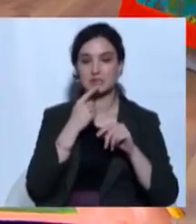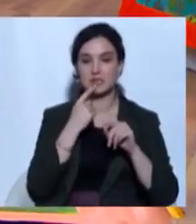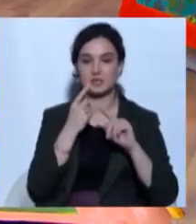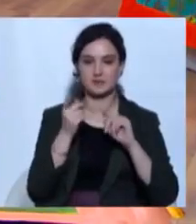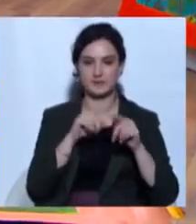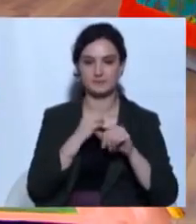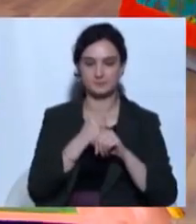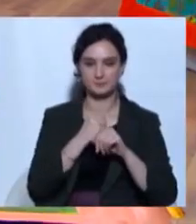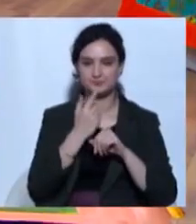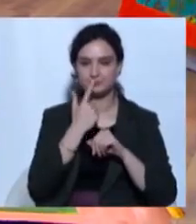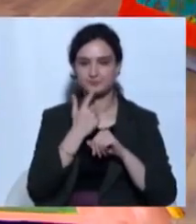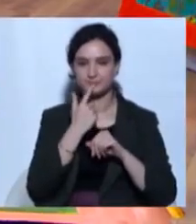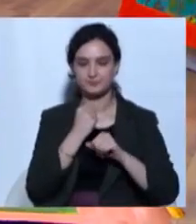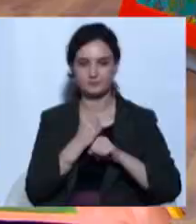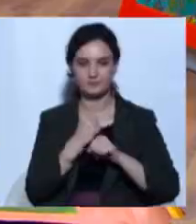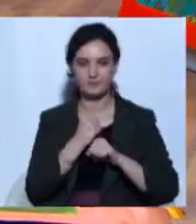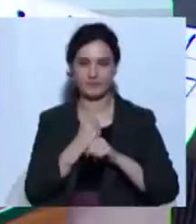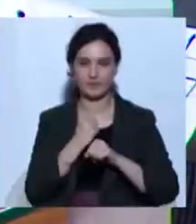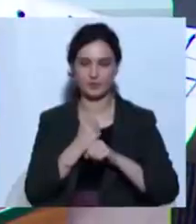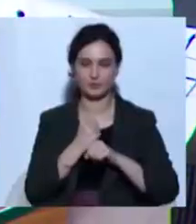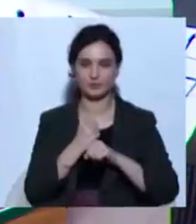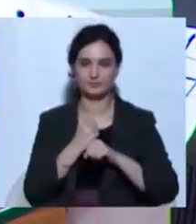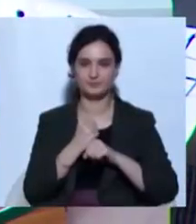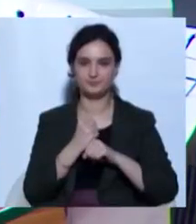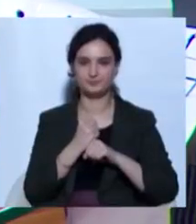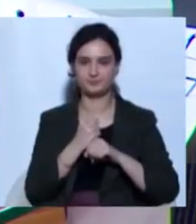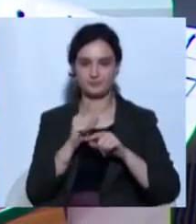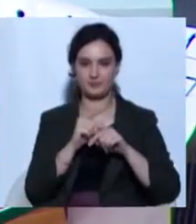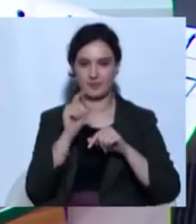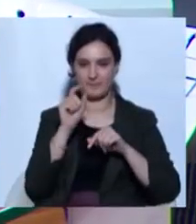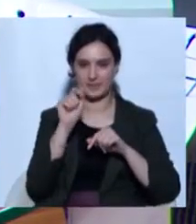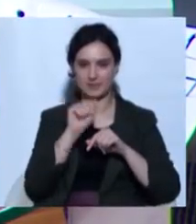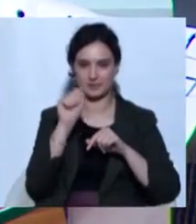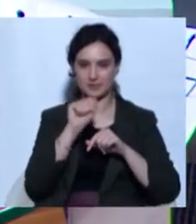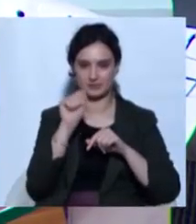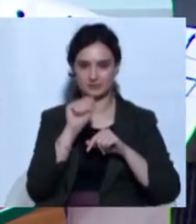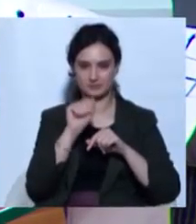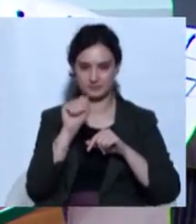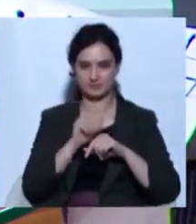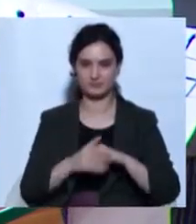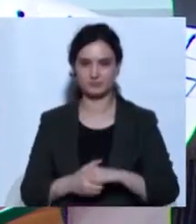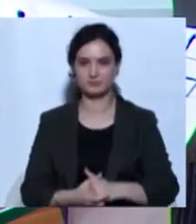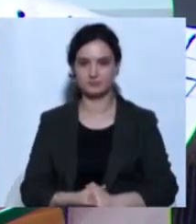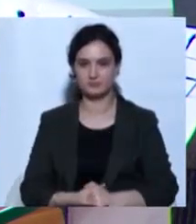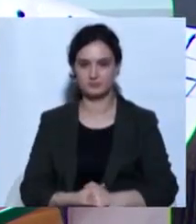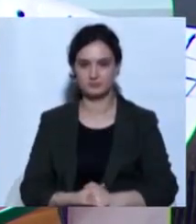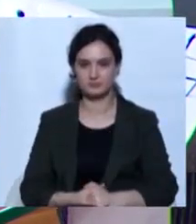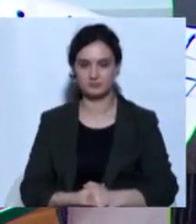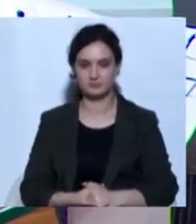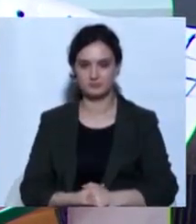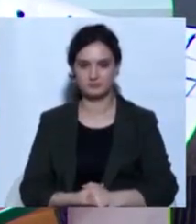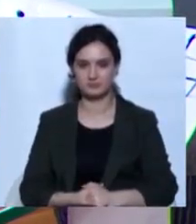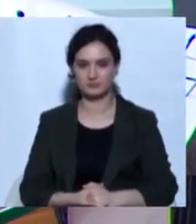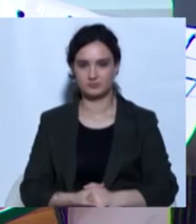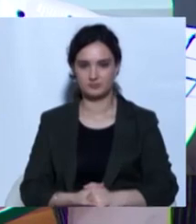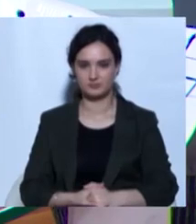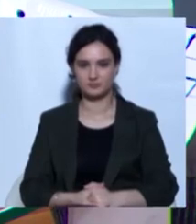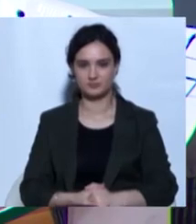წითელზე. წითელი გავაკეთოთ აი ეს პატარა ნაწილი. აი ეს დიდი